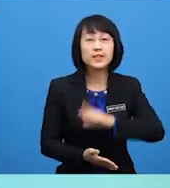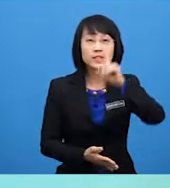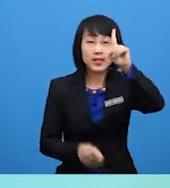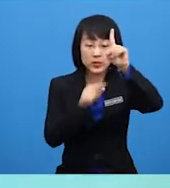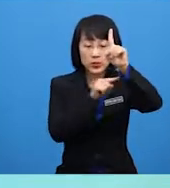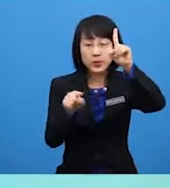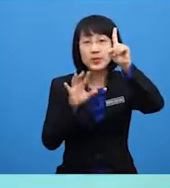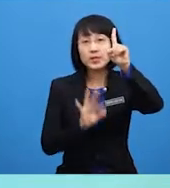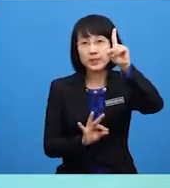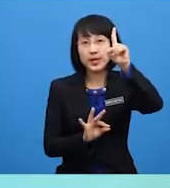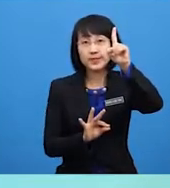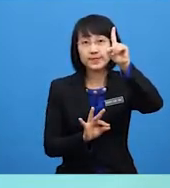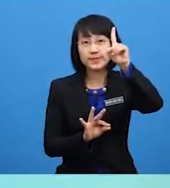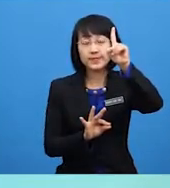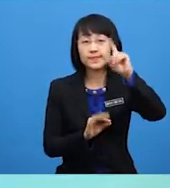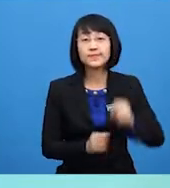1/9.